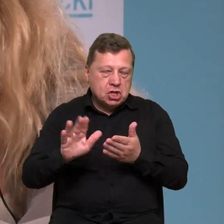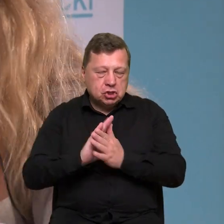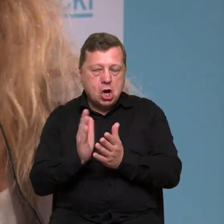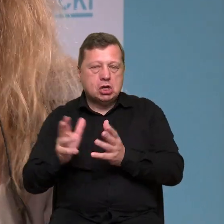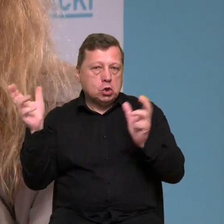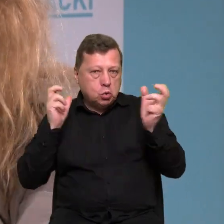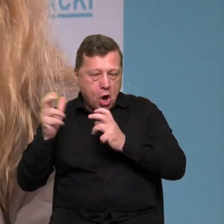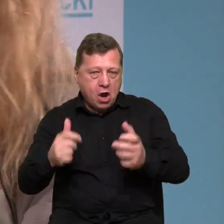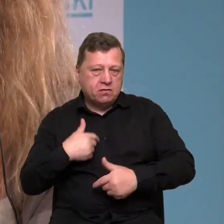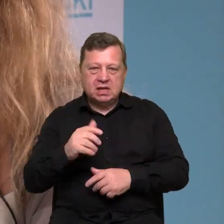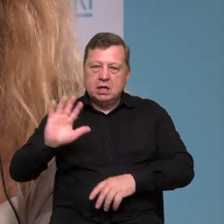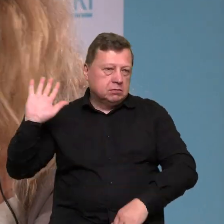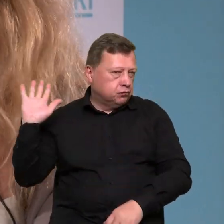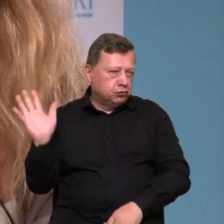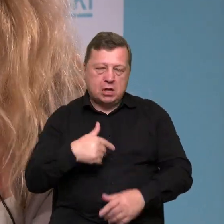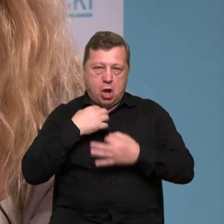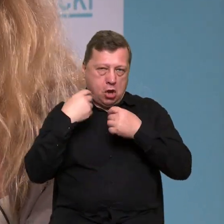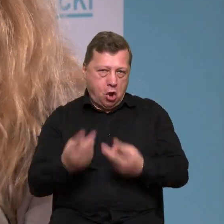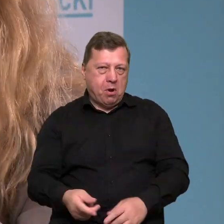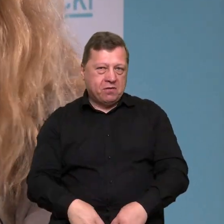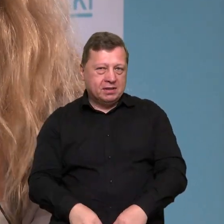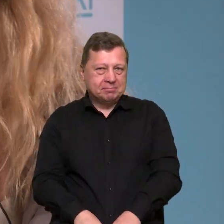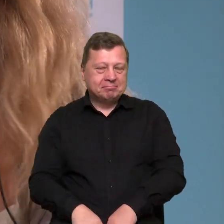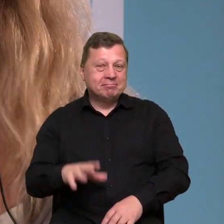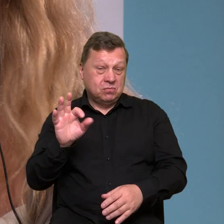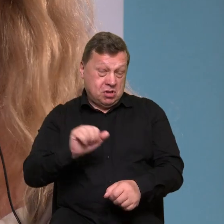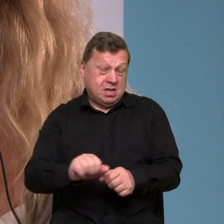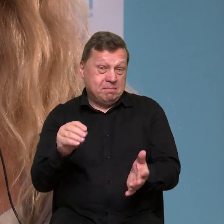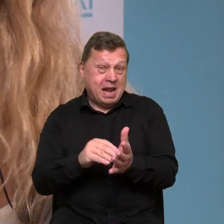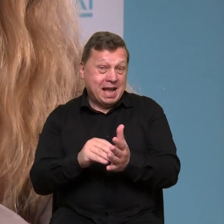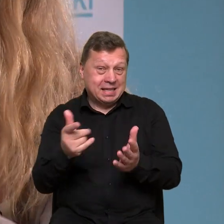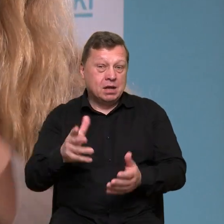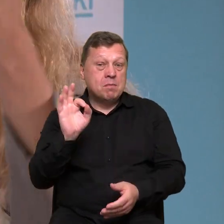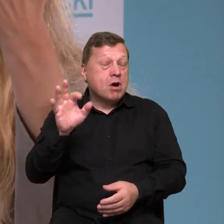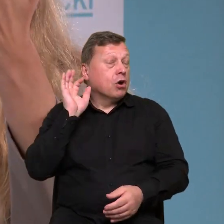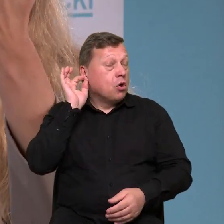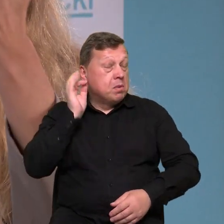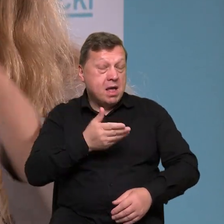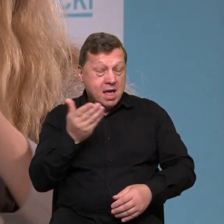cały życiorys przytaczam, bo to też jest elementem praktyki, że kobiety,